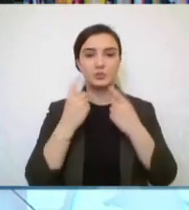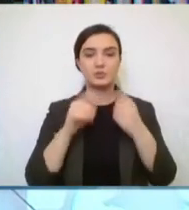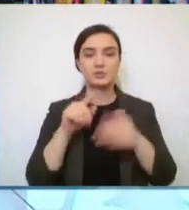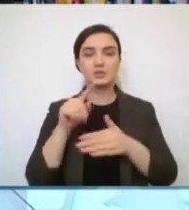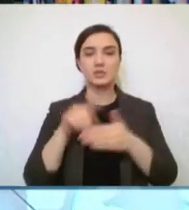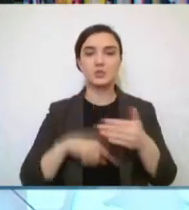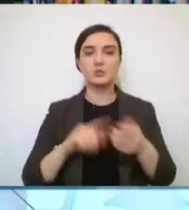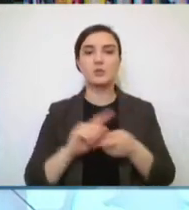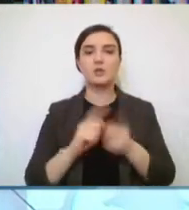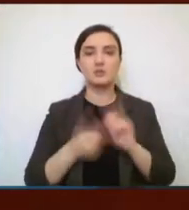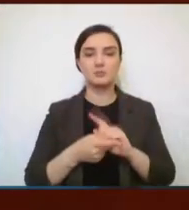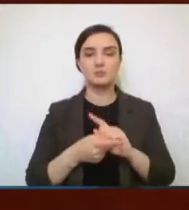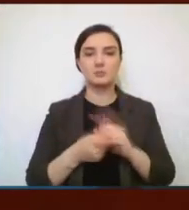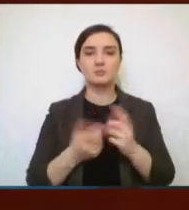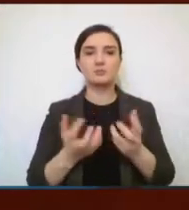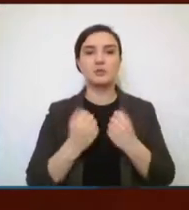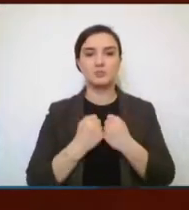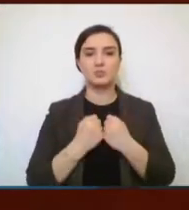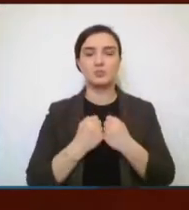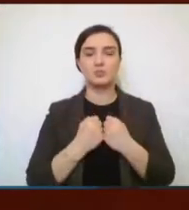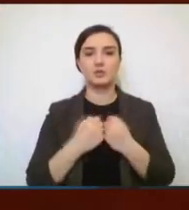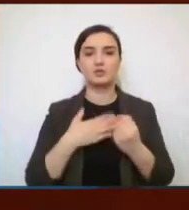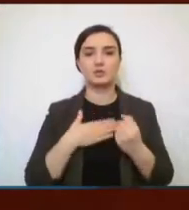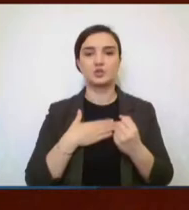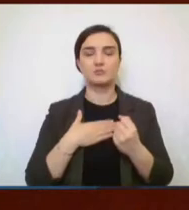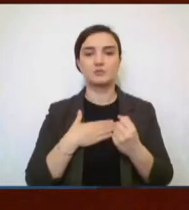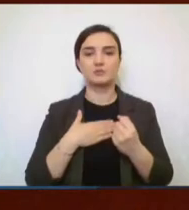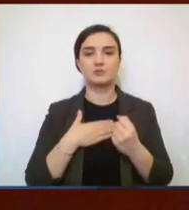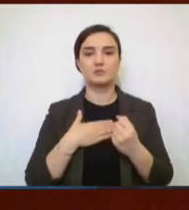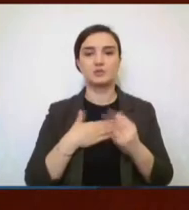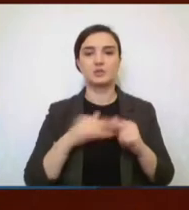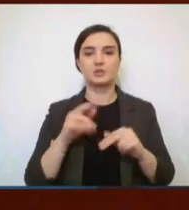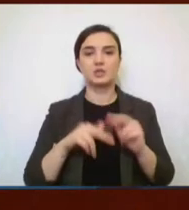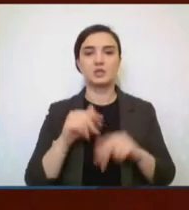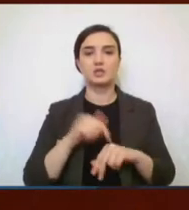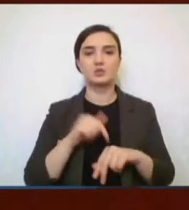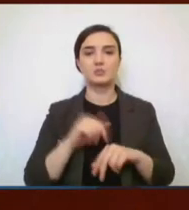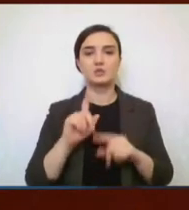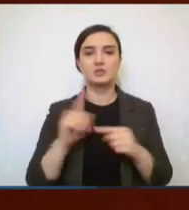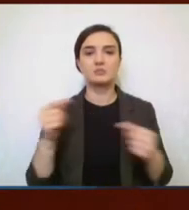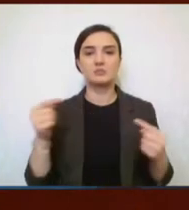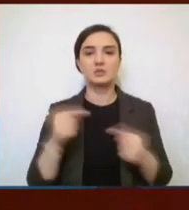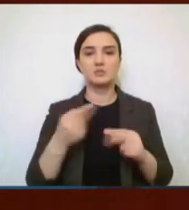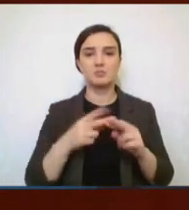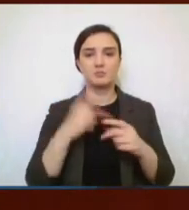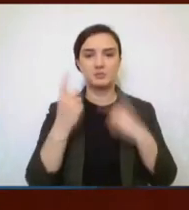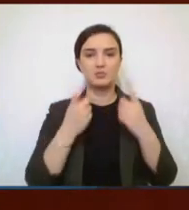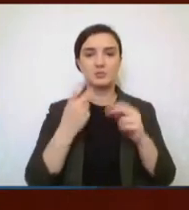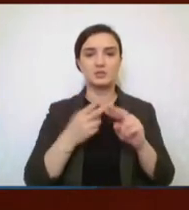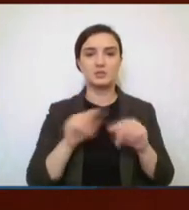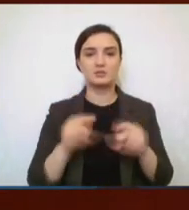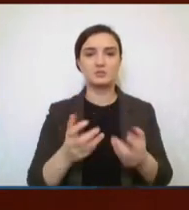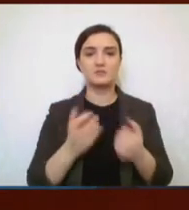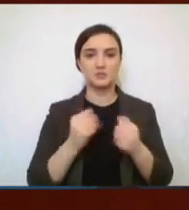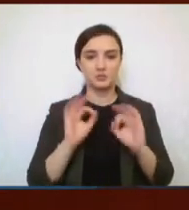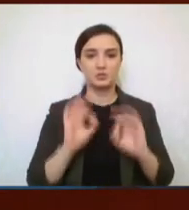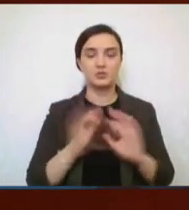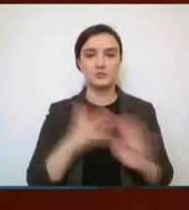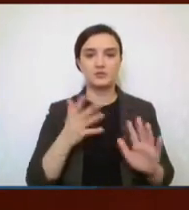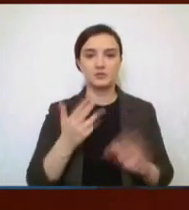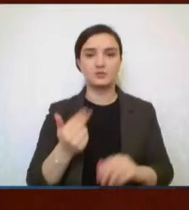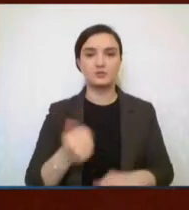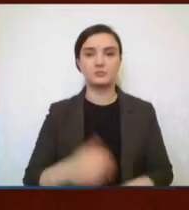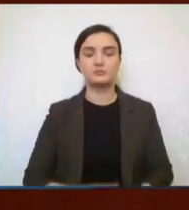არამედ მიმღებლობა. ჩემს განწყობას, რაც მიესადაგება, ამ ინფორმაციიდან ის მივიღე. სწორად გავიკე, ხომ, რა თქმა უნდა. აი